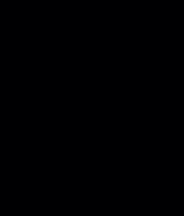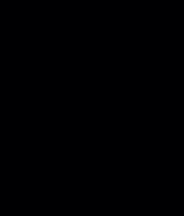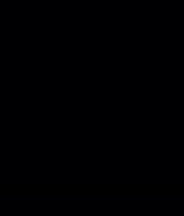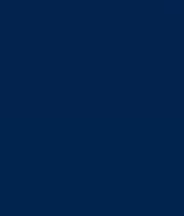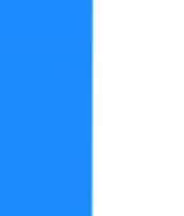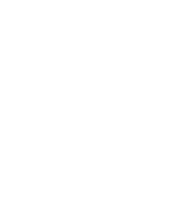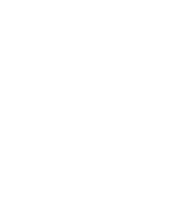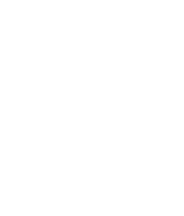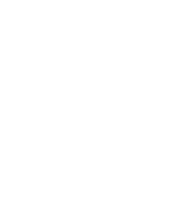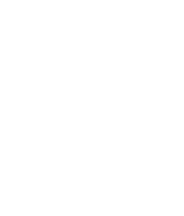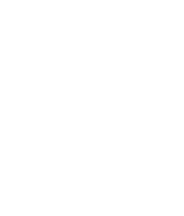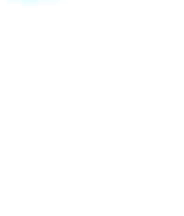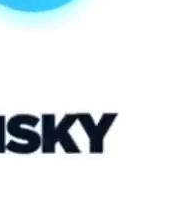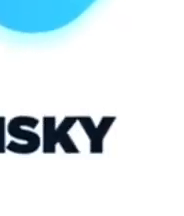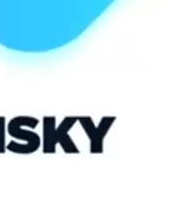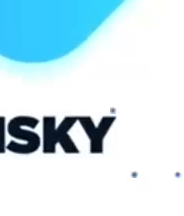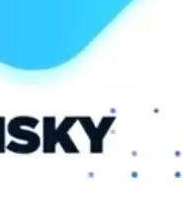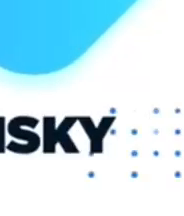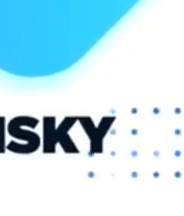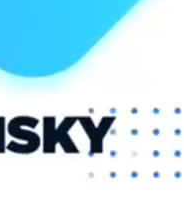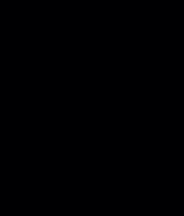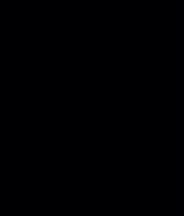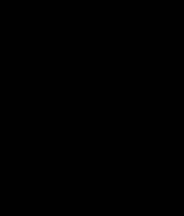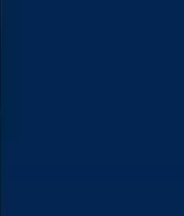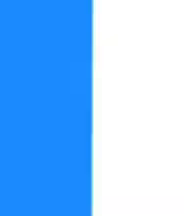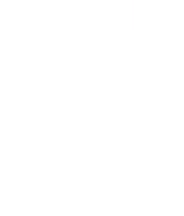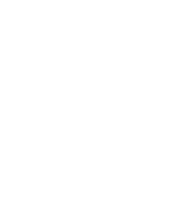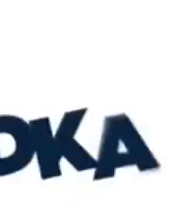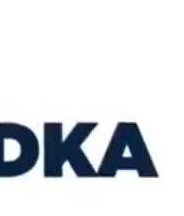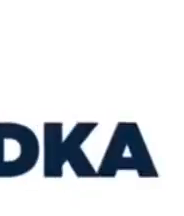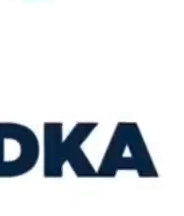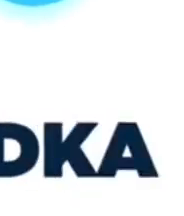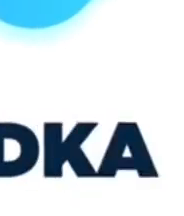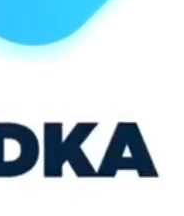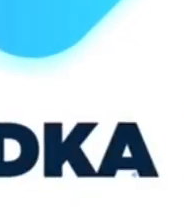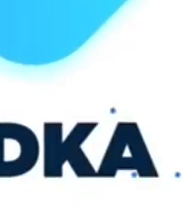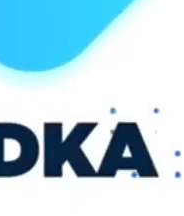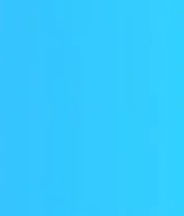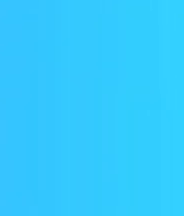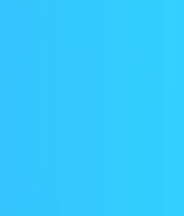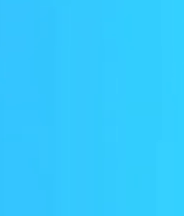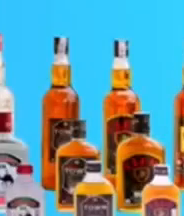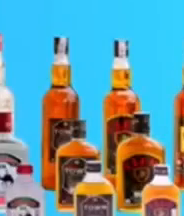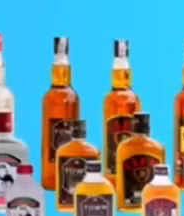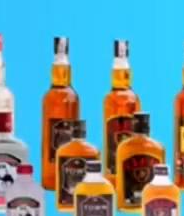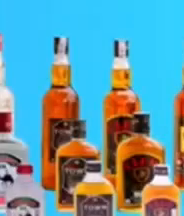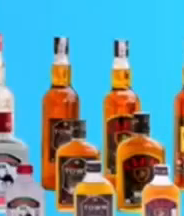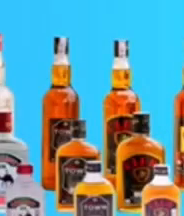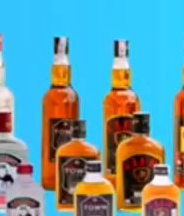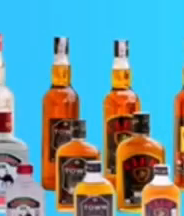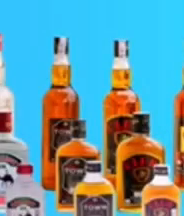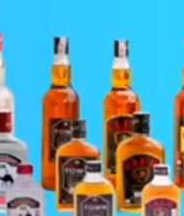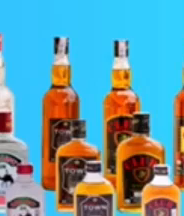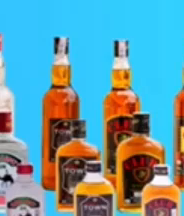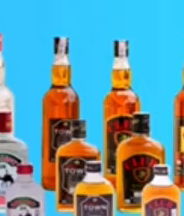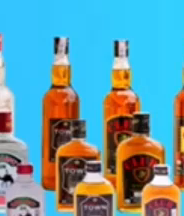Warage, GNC, Crab Whisky, ndetse na King Vodka. Nabyo mwifuza gucuruza likeri